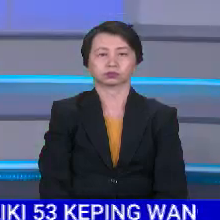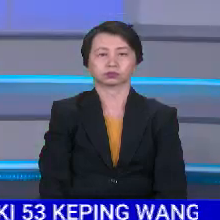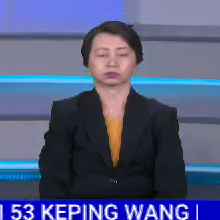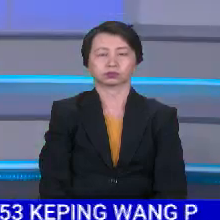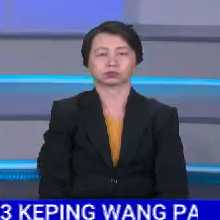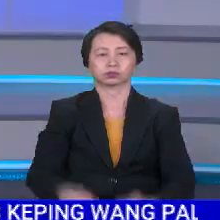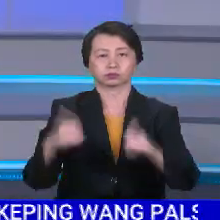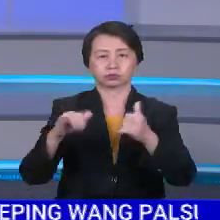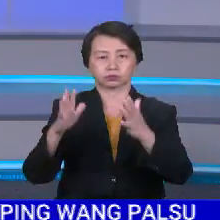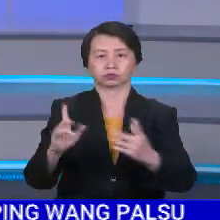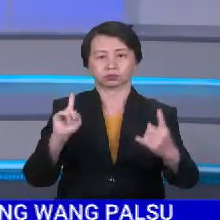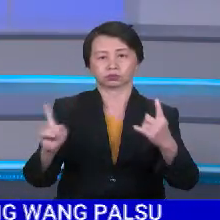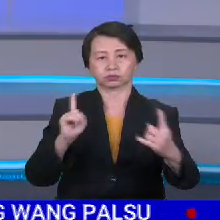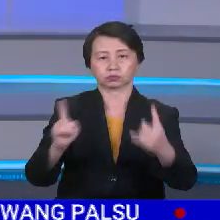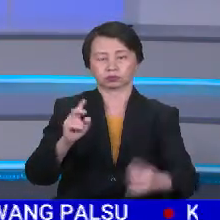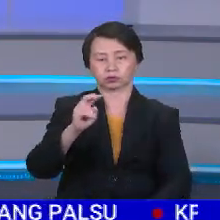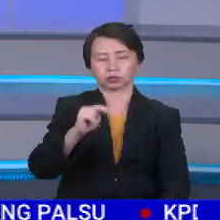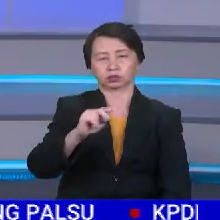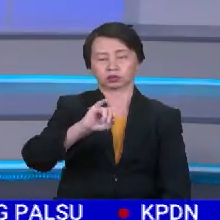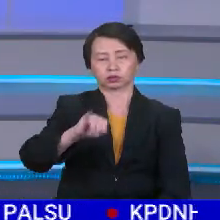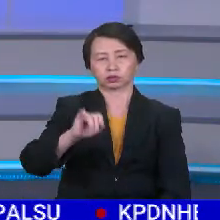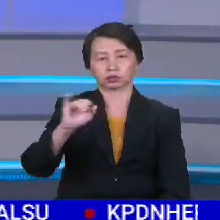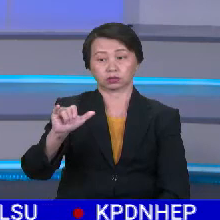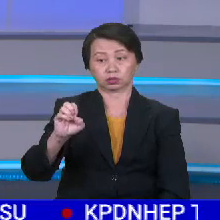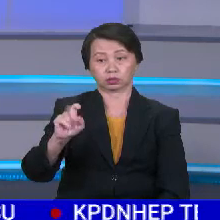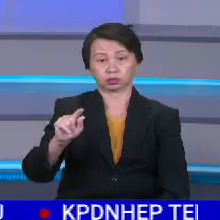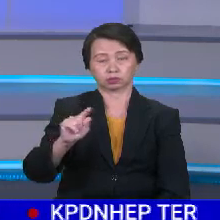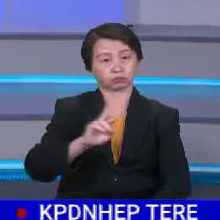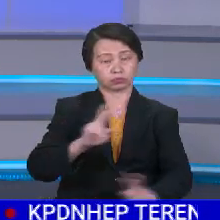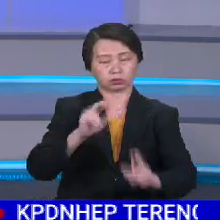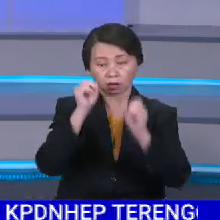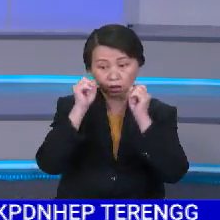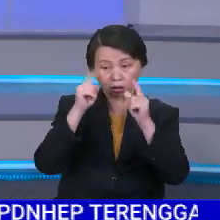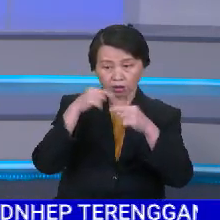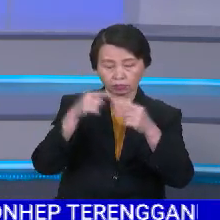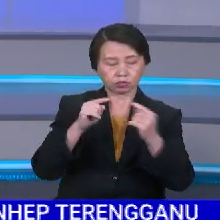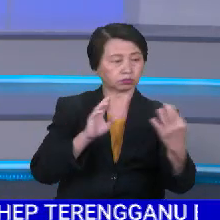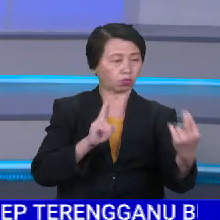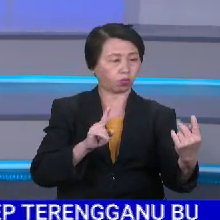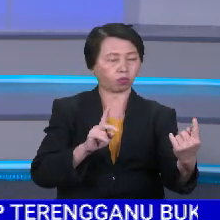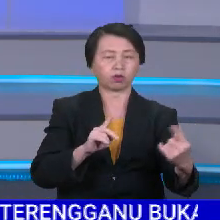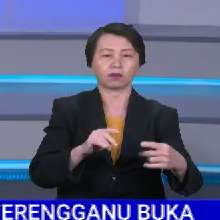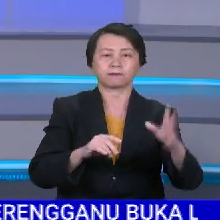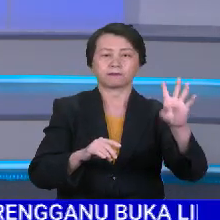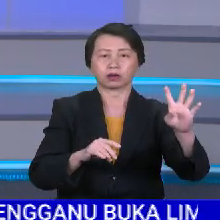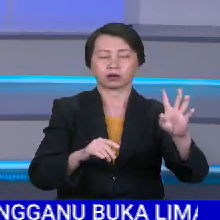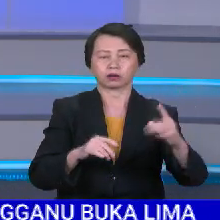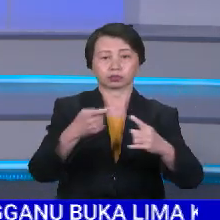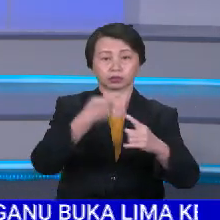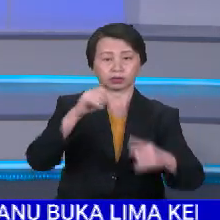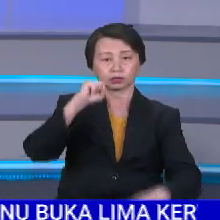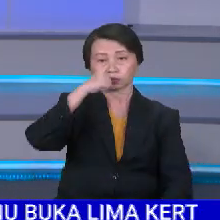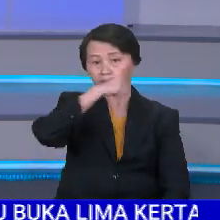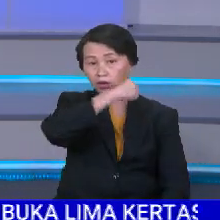Baik, dalam pada itu pemain perseorangan lelaki Eng Ziyong sedia melakar satu lagi kejutan apabila berdepan pilihan keempat kejohanan dari